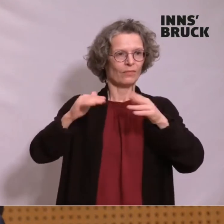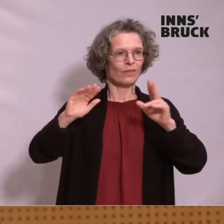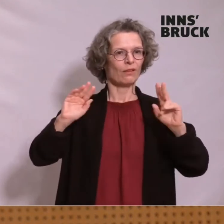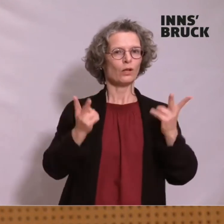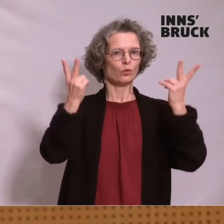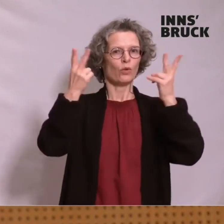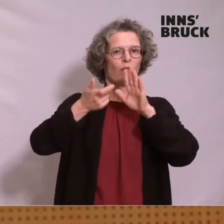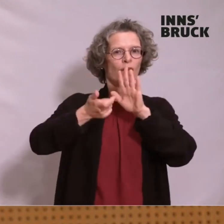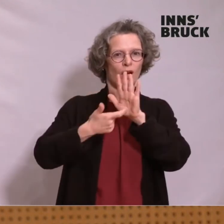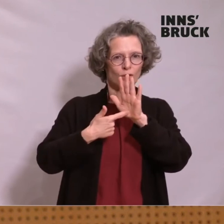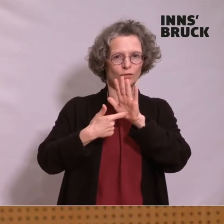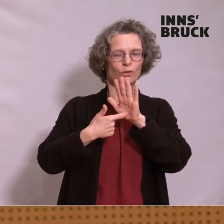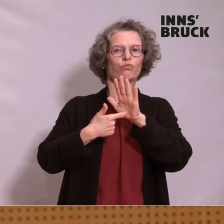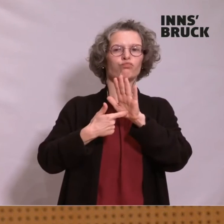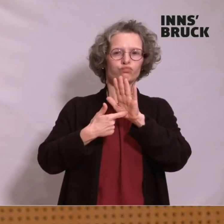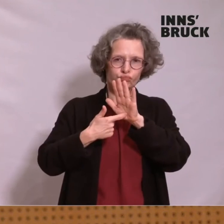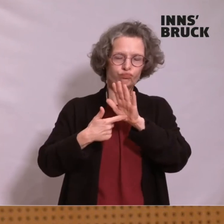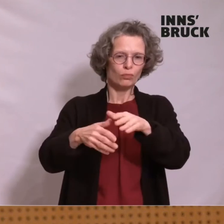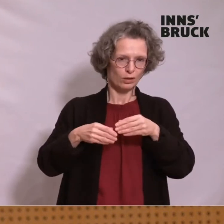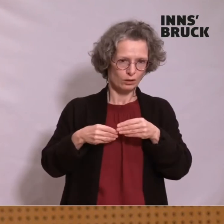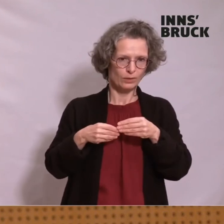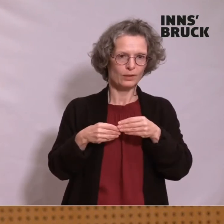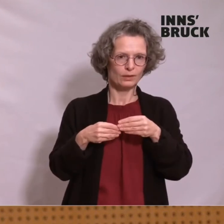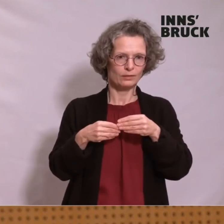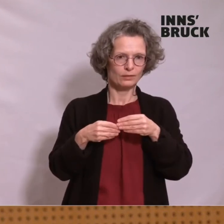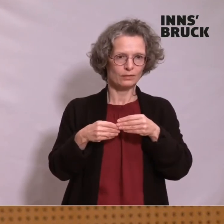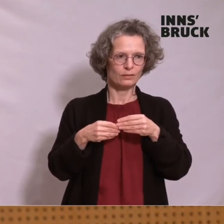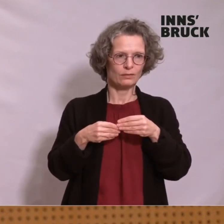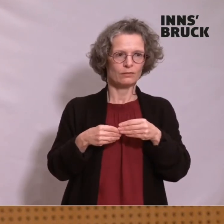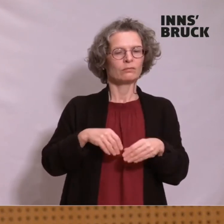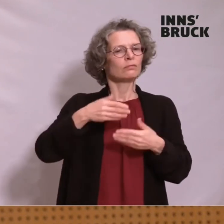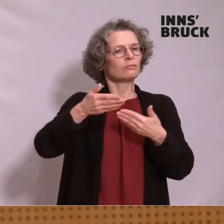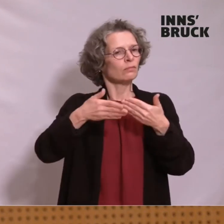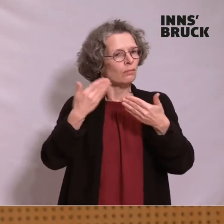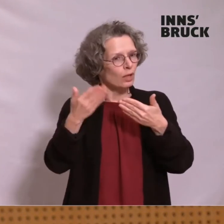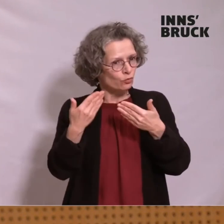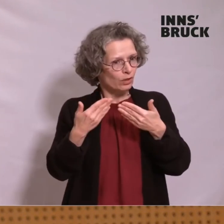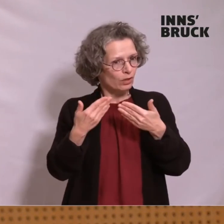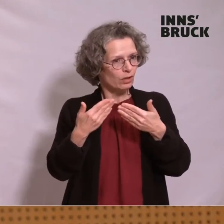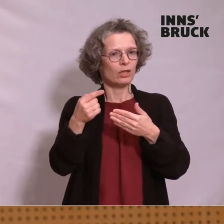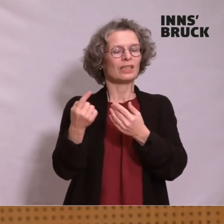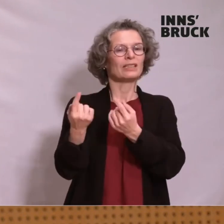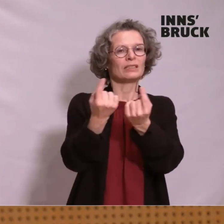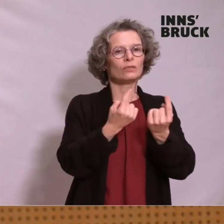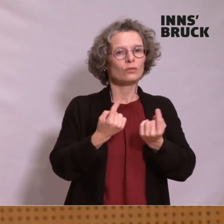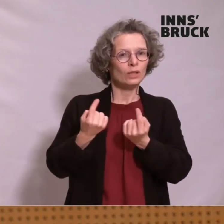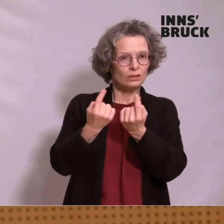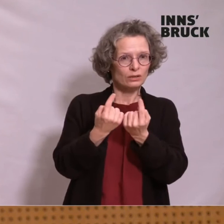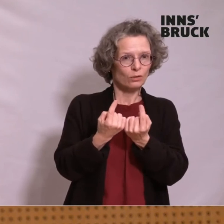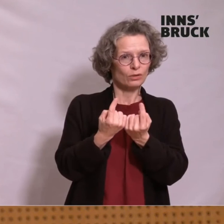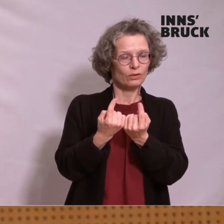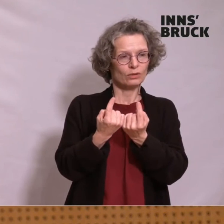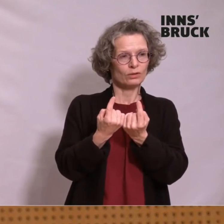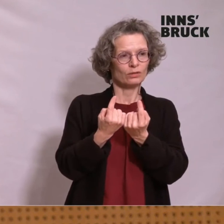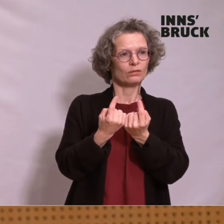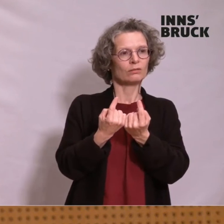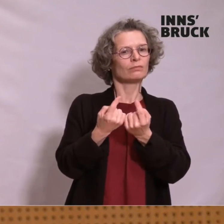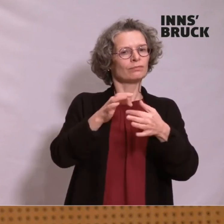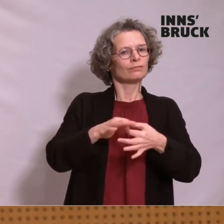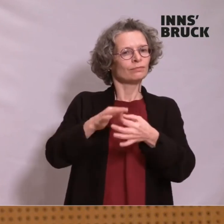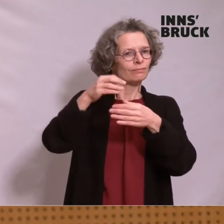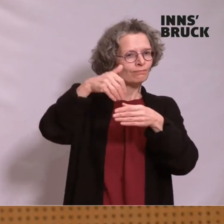Herausforderungen angenommen. Denken wir nur beispielhaft an die Situation, als es darum